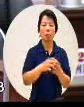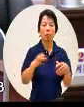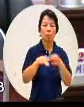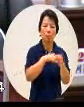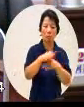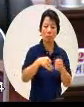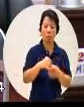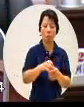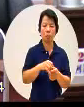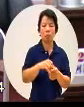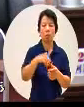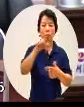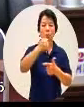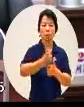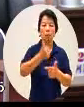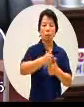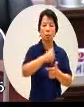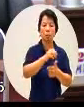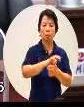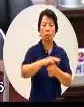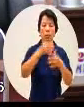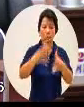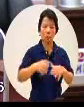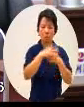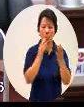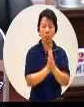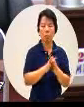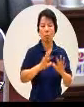做鐵路地下法跟做輕軌